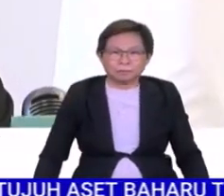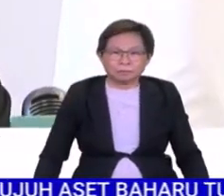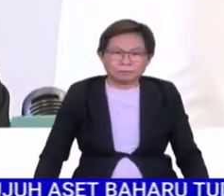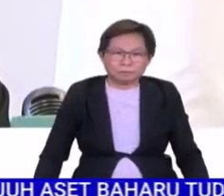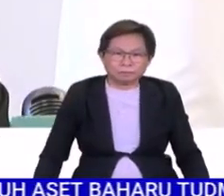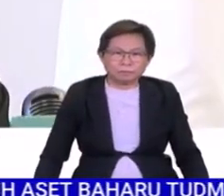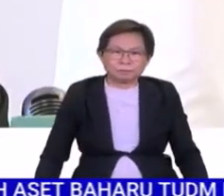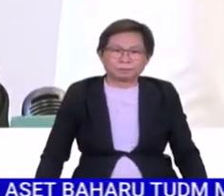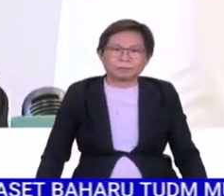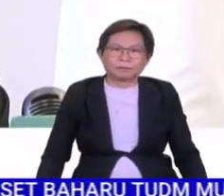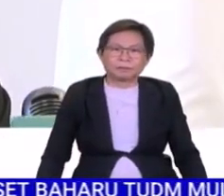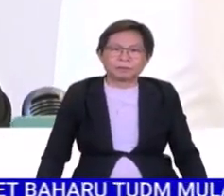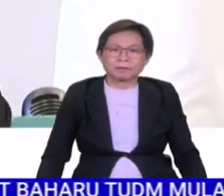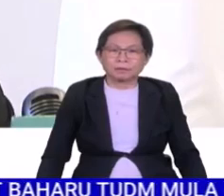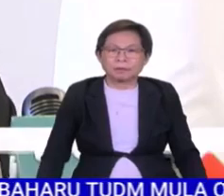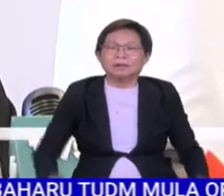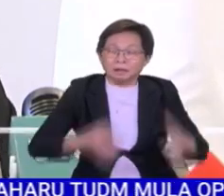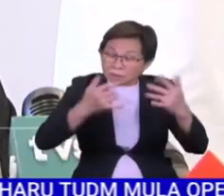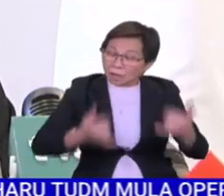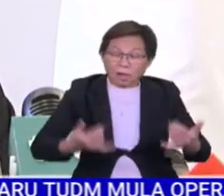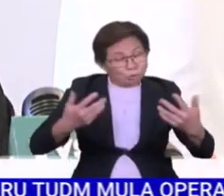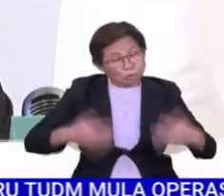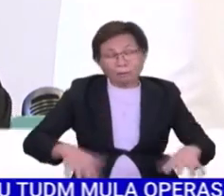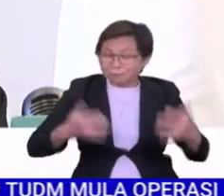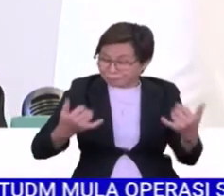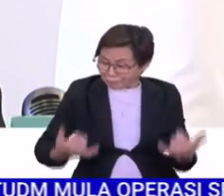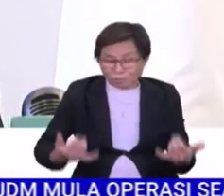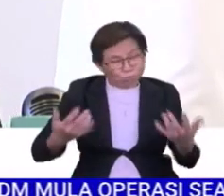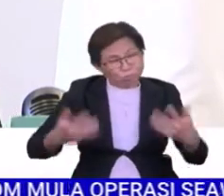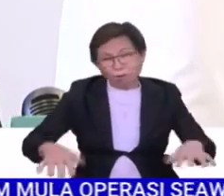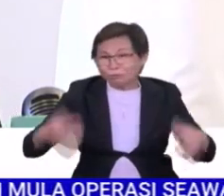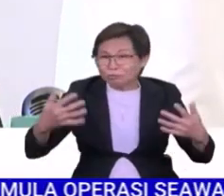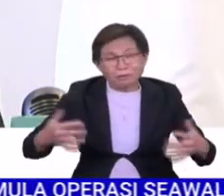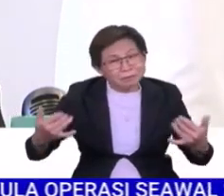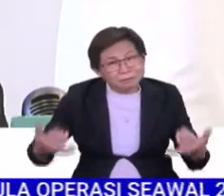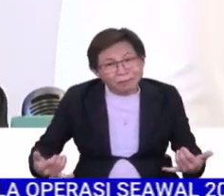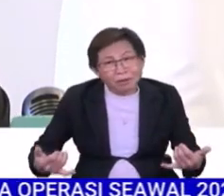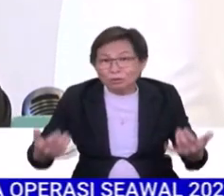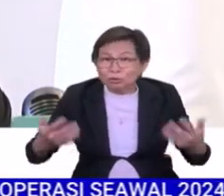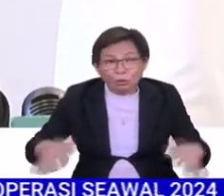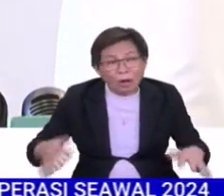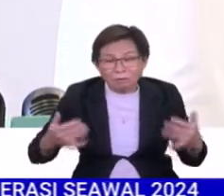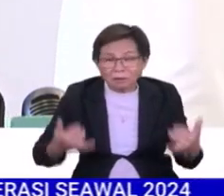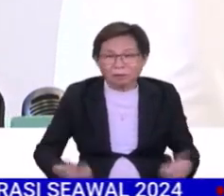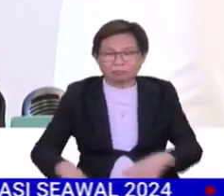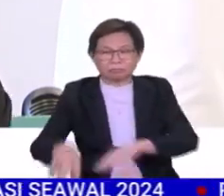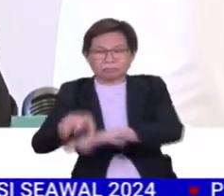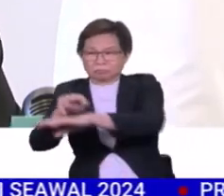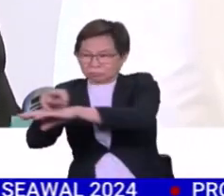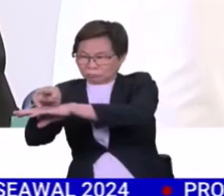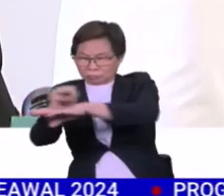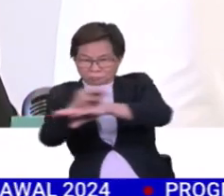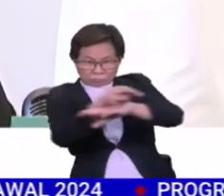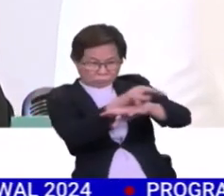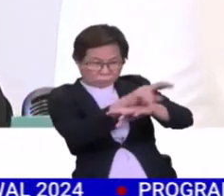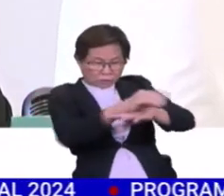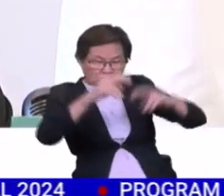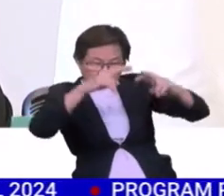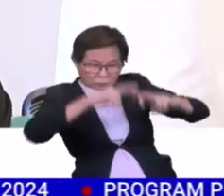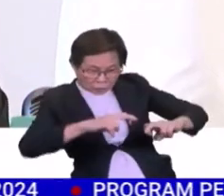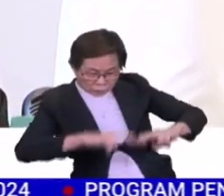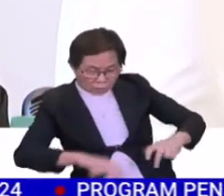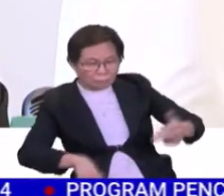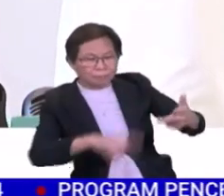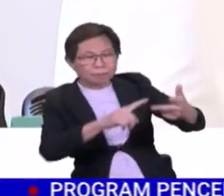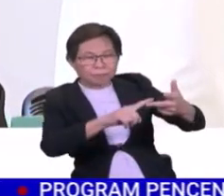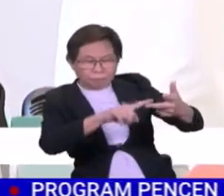kawalan kpdhp sekarang pun sudah memantau buat kajian